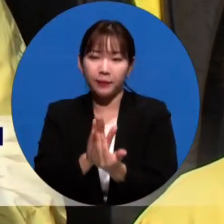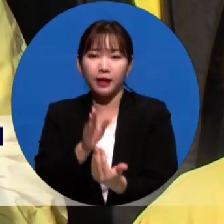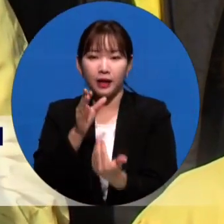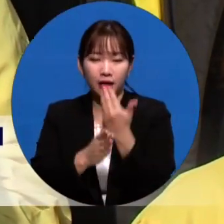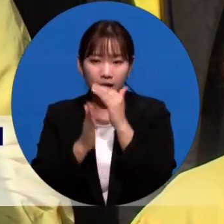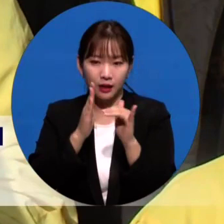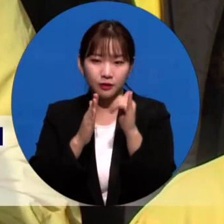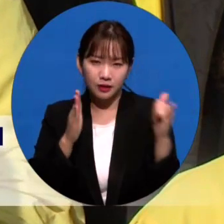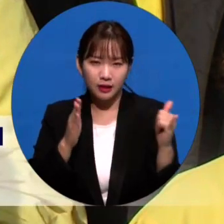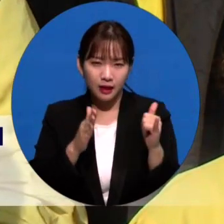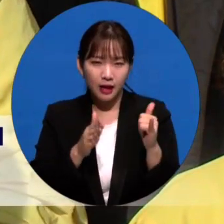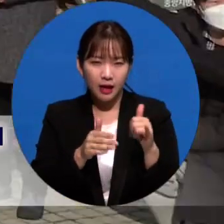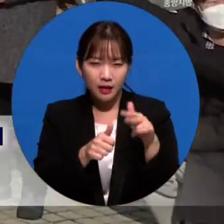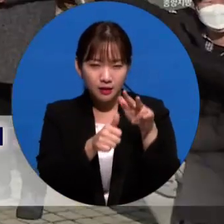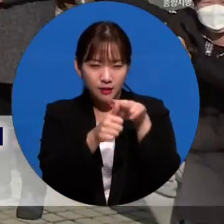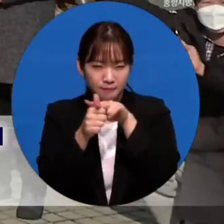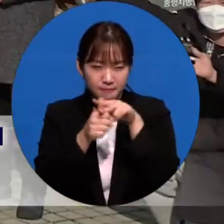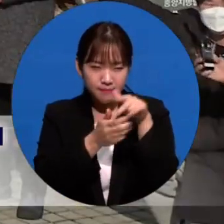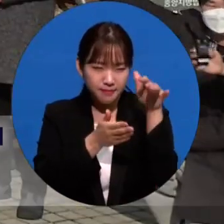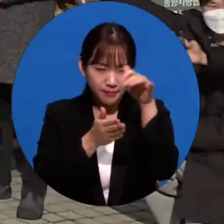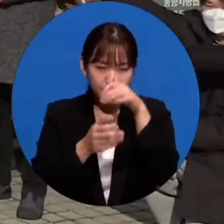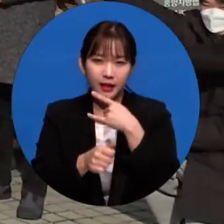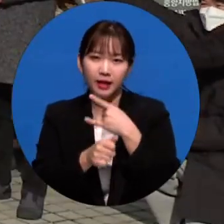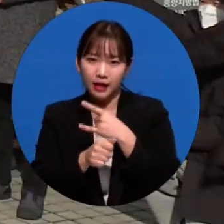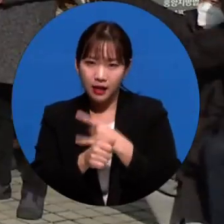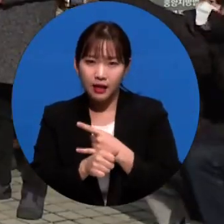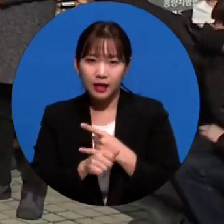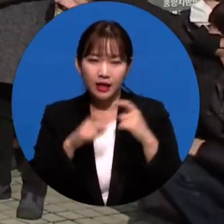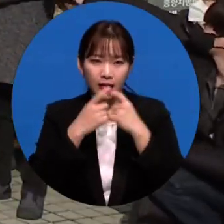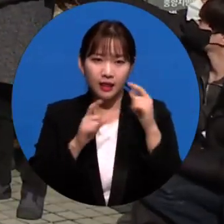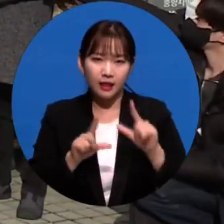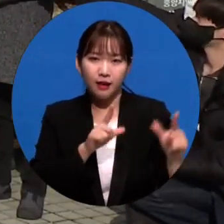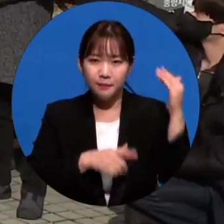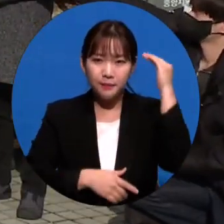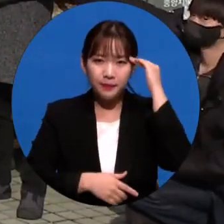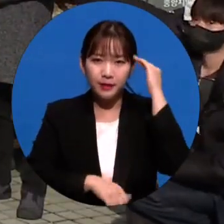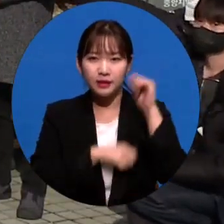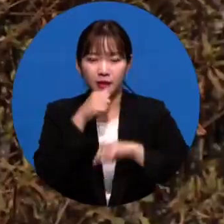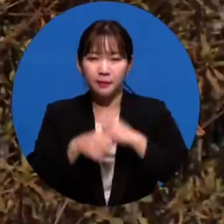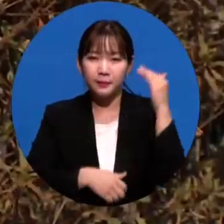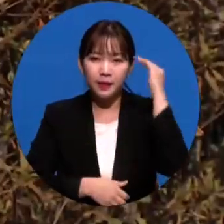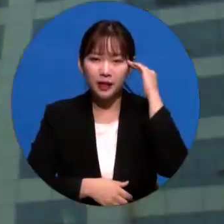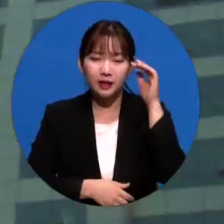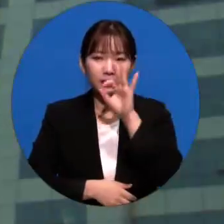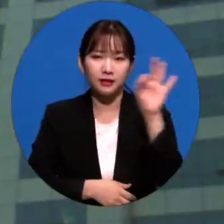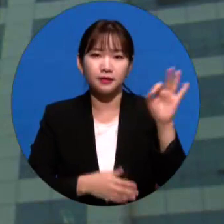등을 사찰 보고해 사생활의 자유를 침해한 사실이 인정된다고 판시했습니다.